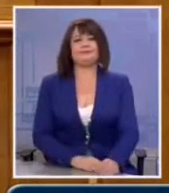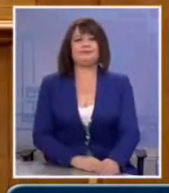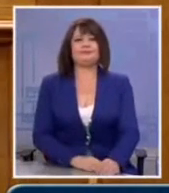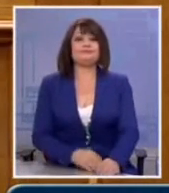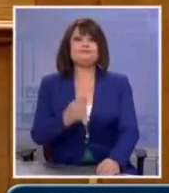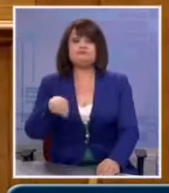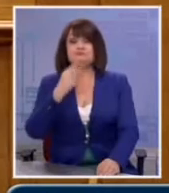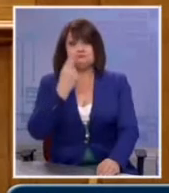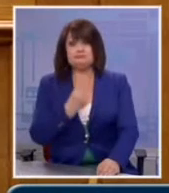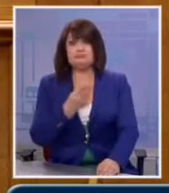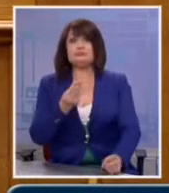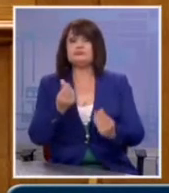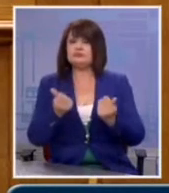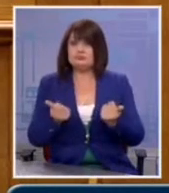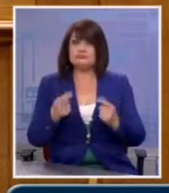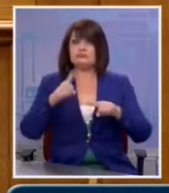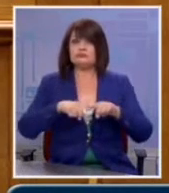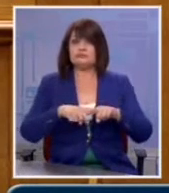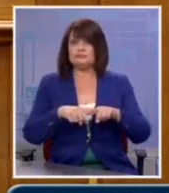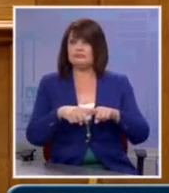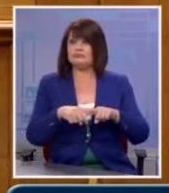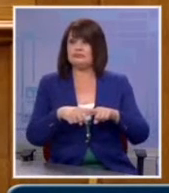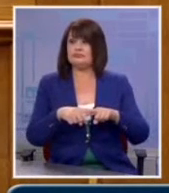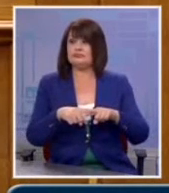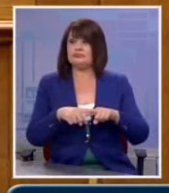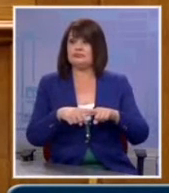Βλέπετε ότι με αυτόν τον τρόπο η Ελλάδα